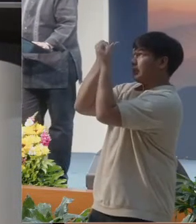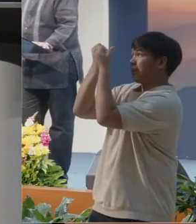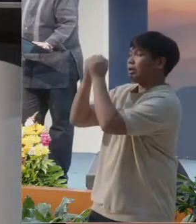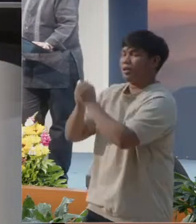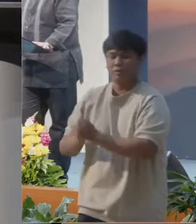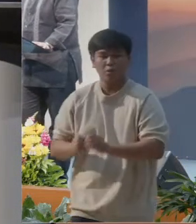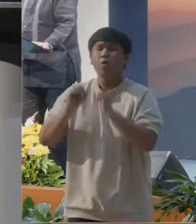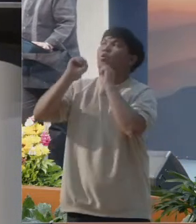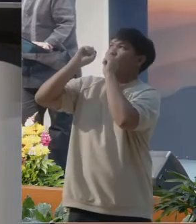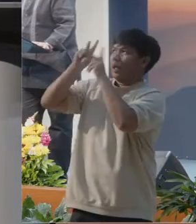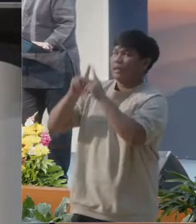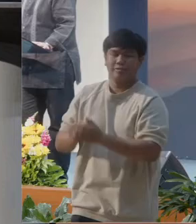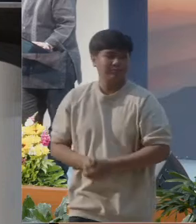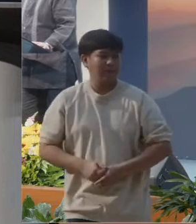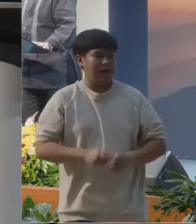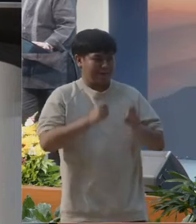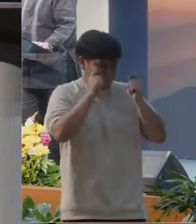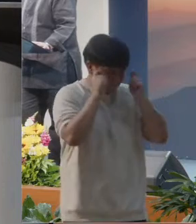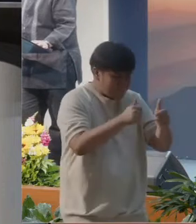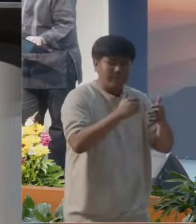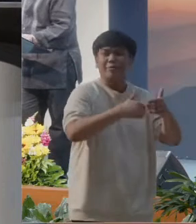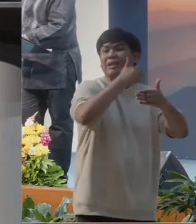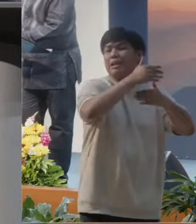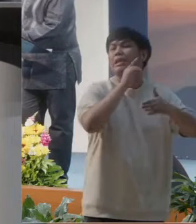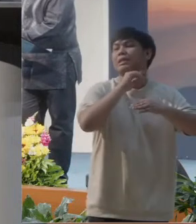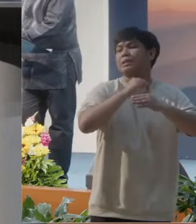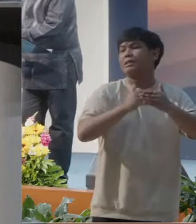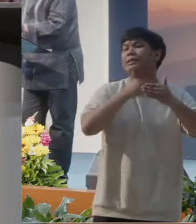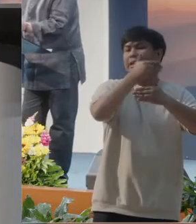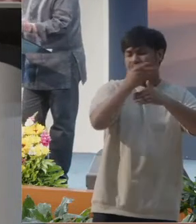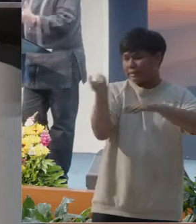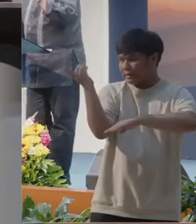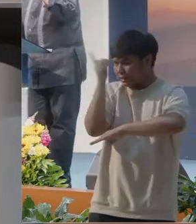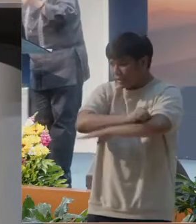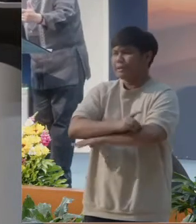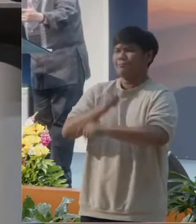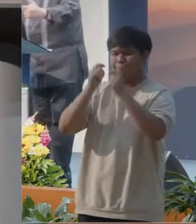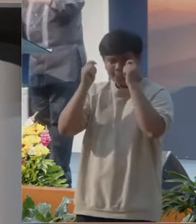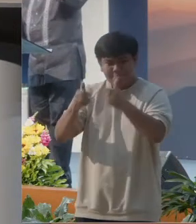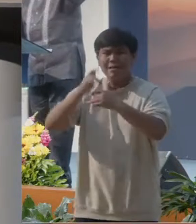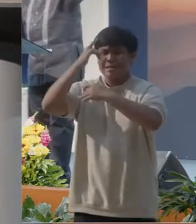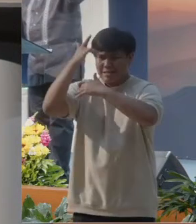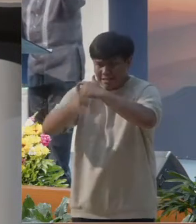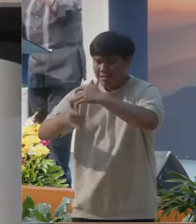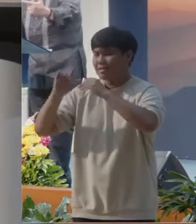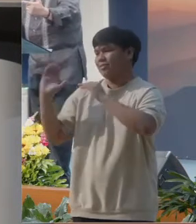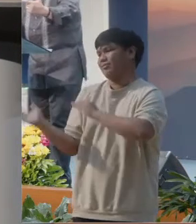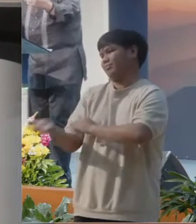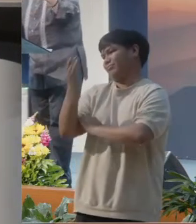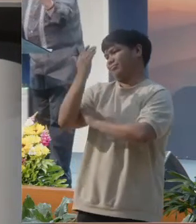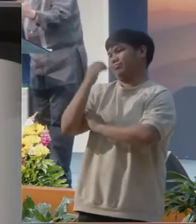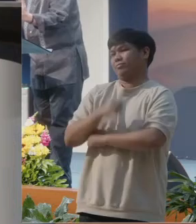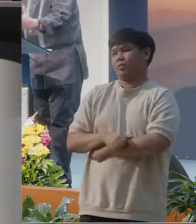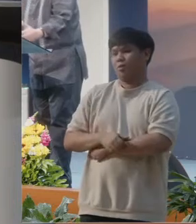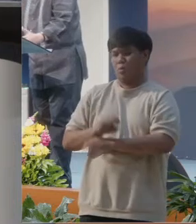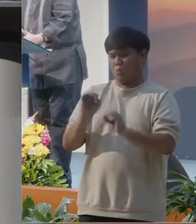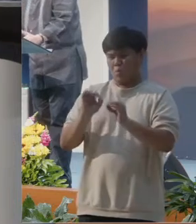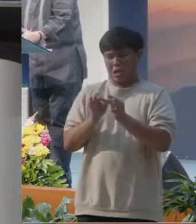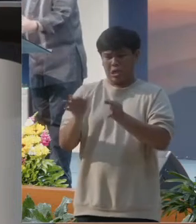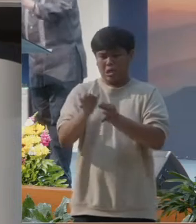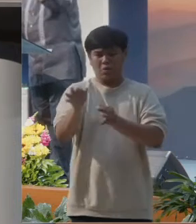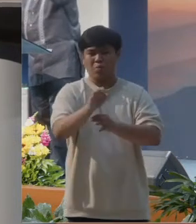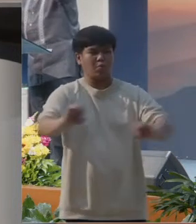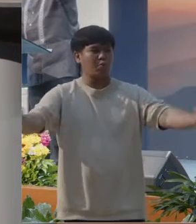nagpatumpik-tumpik. Dineretso po nila ang kanilang gawain. Bakit? Early and immediate. Hindi nila